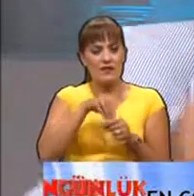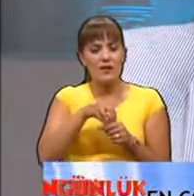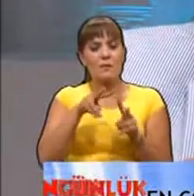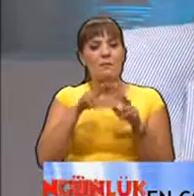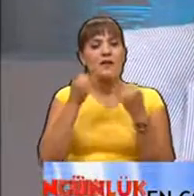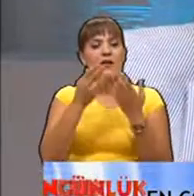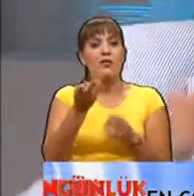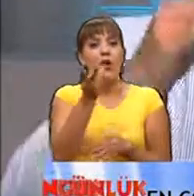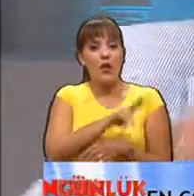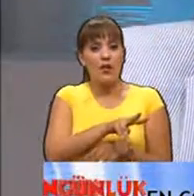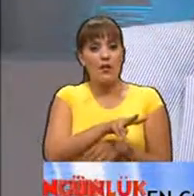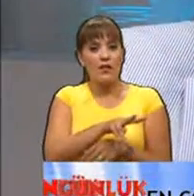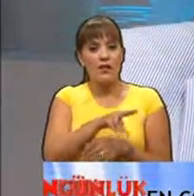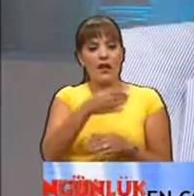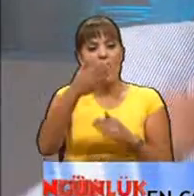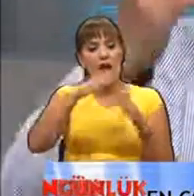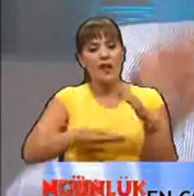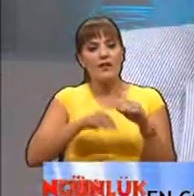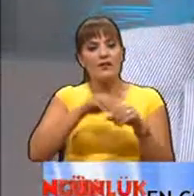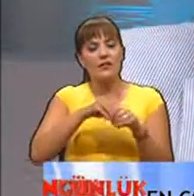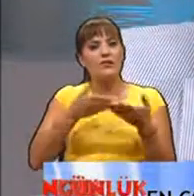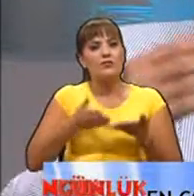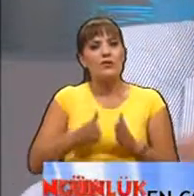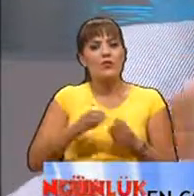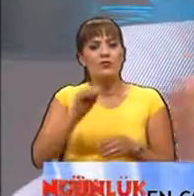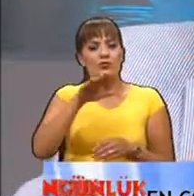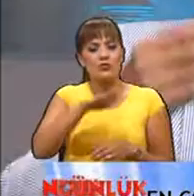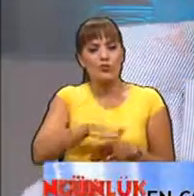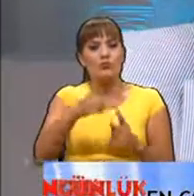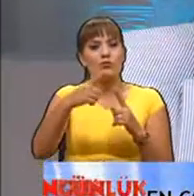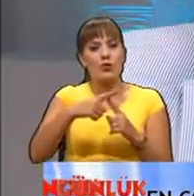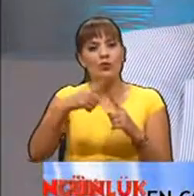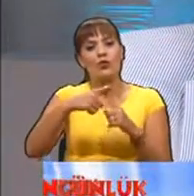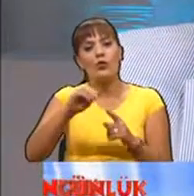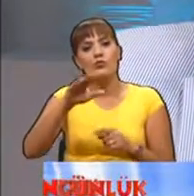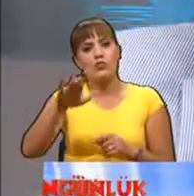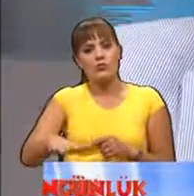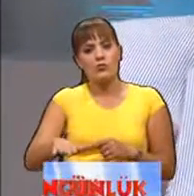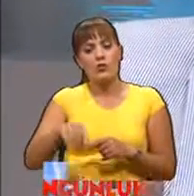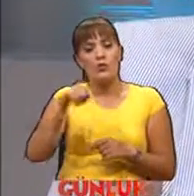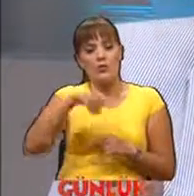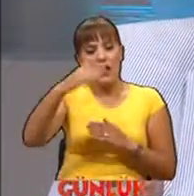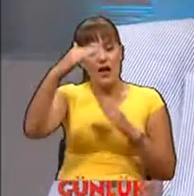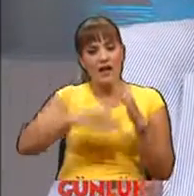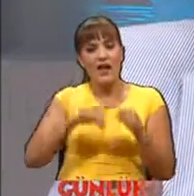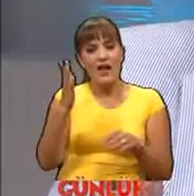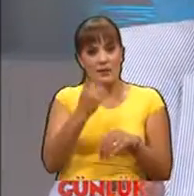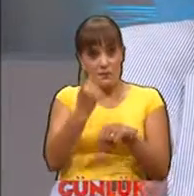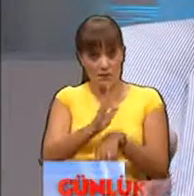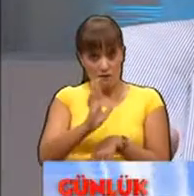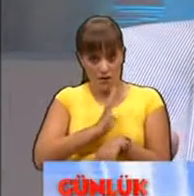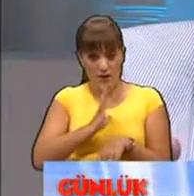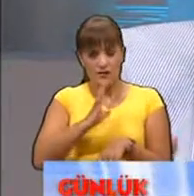mirasçılar ölenin alt soyu. Alt soy demek çocuğu, evlat, torunu, evet. Torun çocukları. Hmm. Bunlardan herhangi birisi var